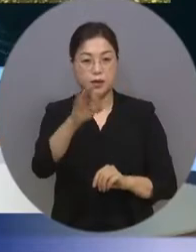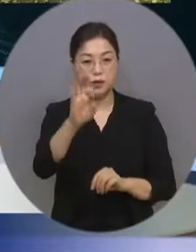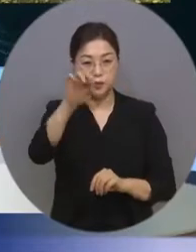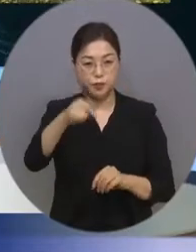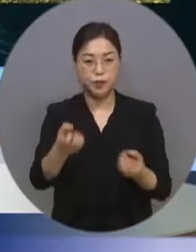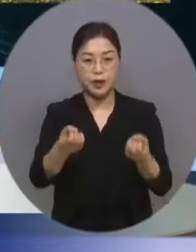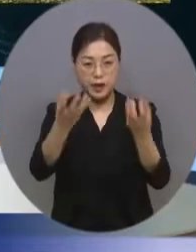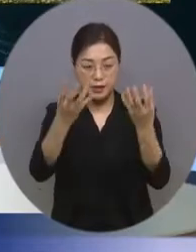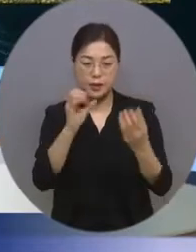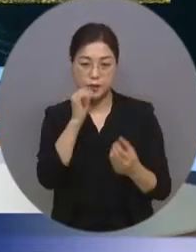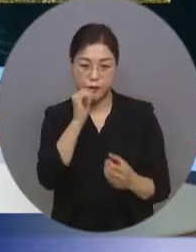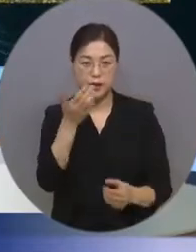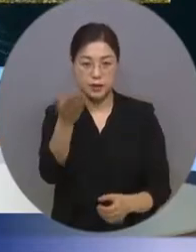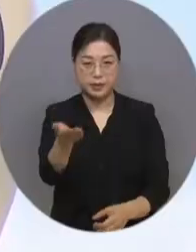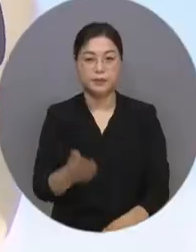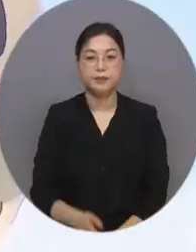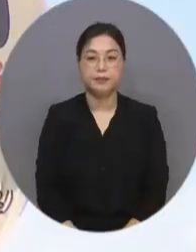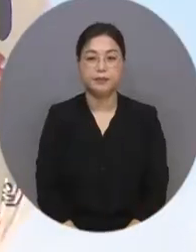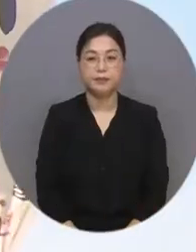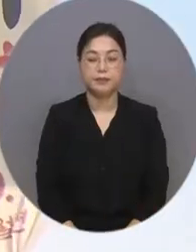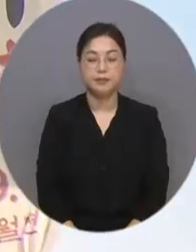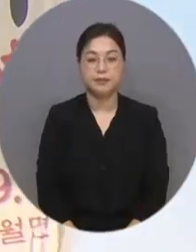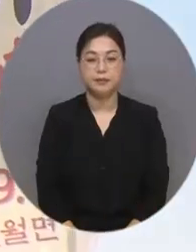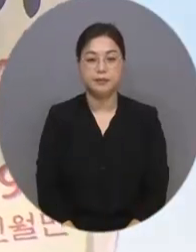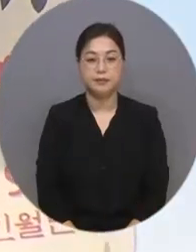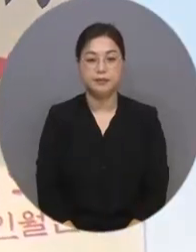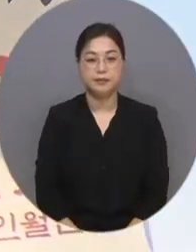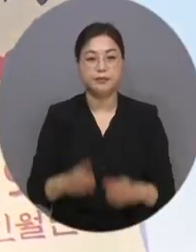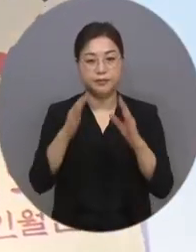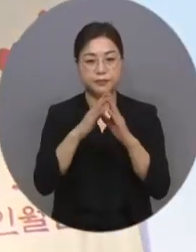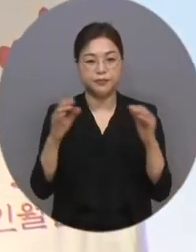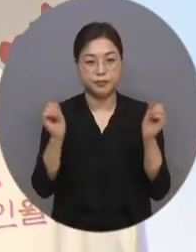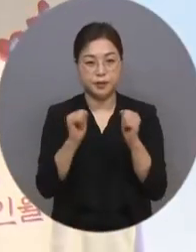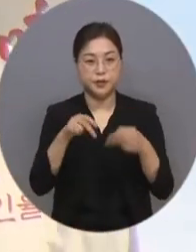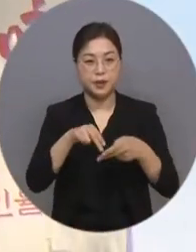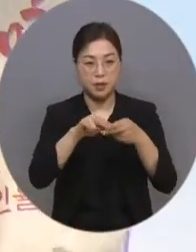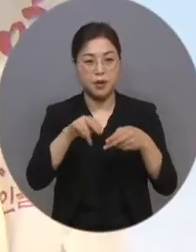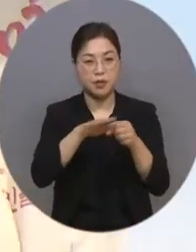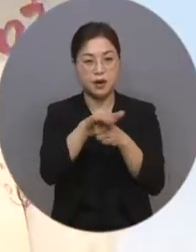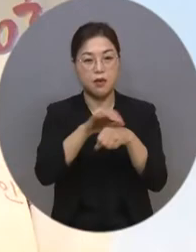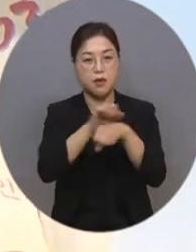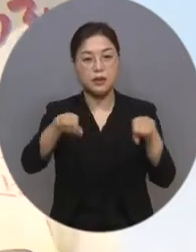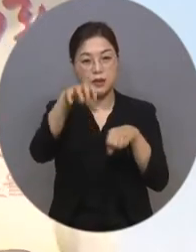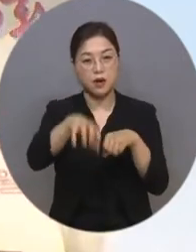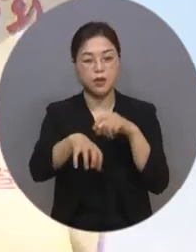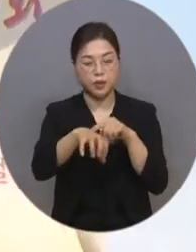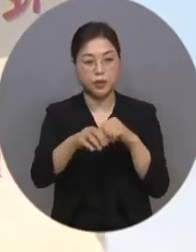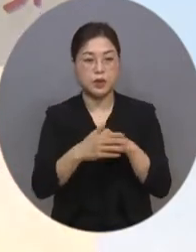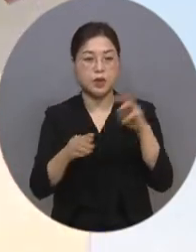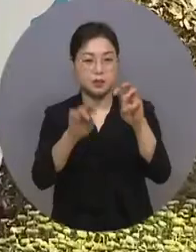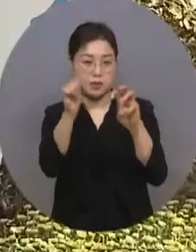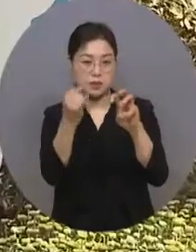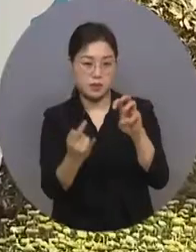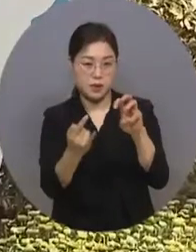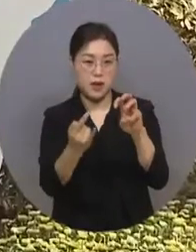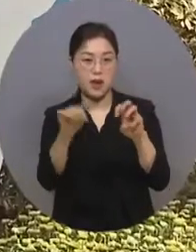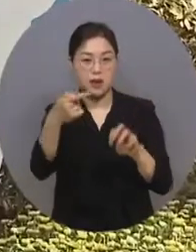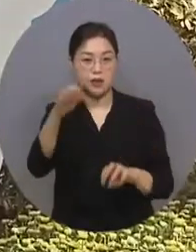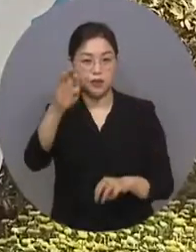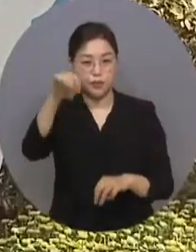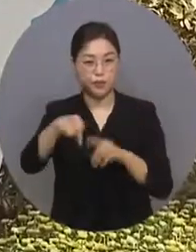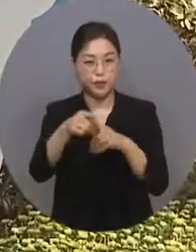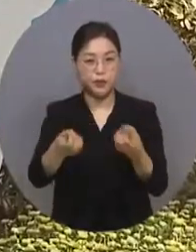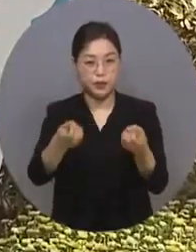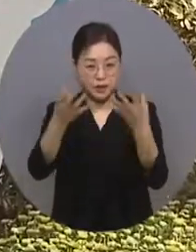장유진 기자가 보도합니다 전라북도 남원시 사랑의 광장 일원에서 제30회 흥부제가